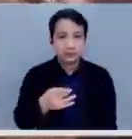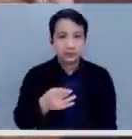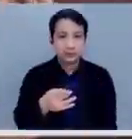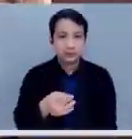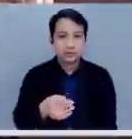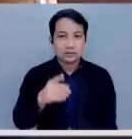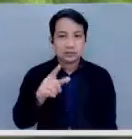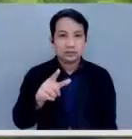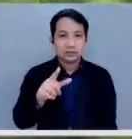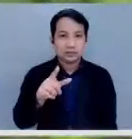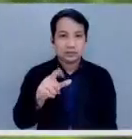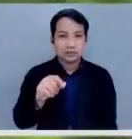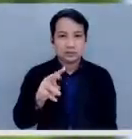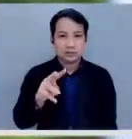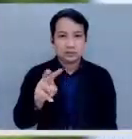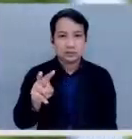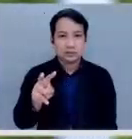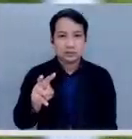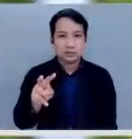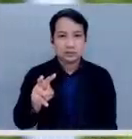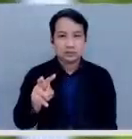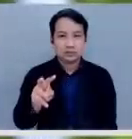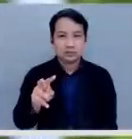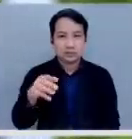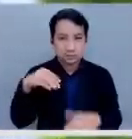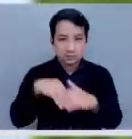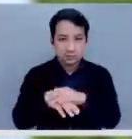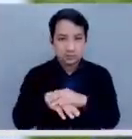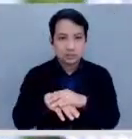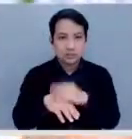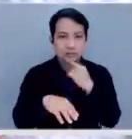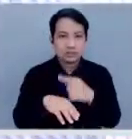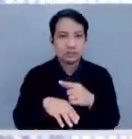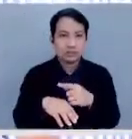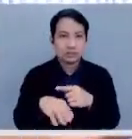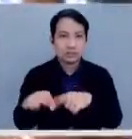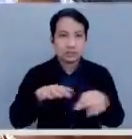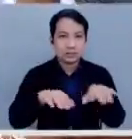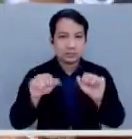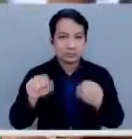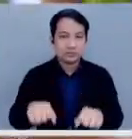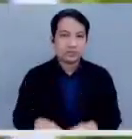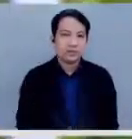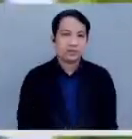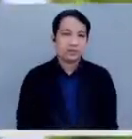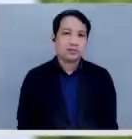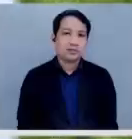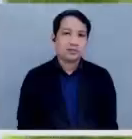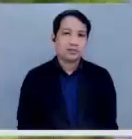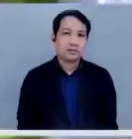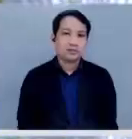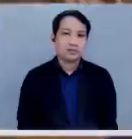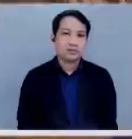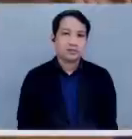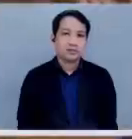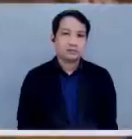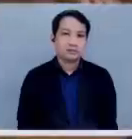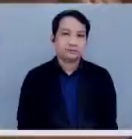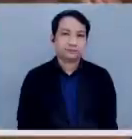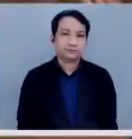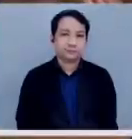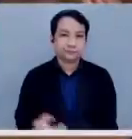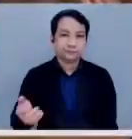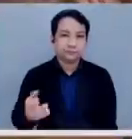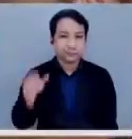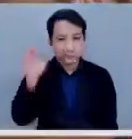Yes, loafers. Yes, pwede dito yung nakasocks ka, Mami, nakaskirt, nakapants, lahat pwede. Ang ganda ng style. Ano ba mga uso ngayon, Maui? Ano ba mga hinahanap ng